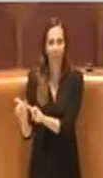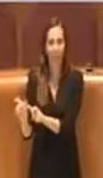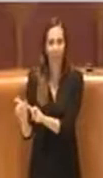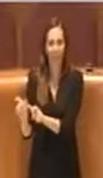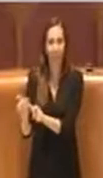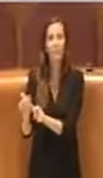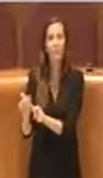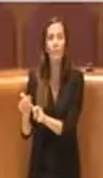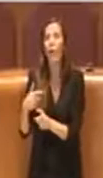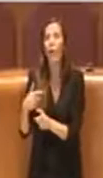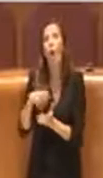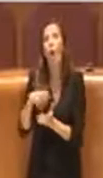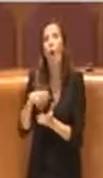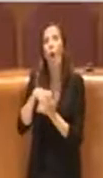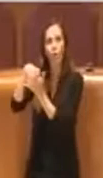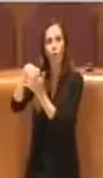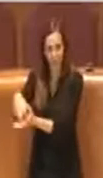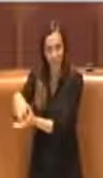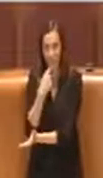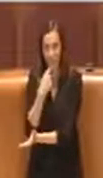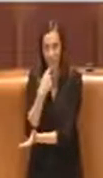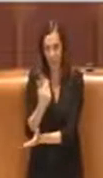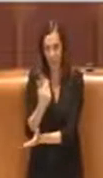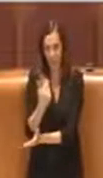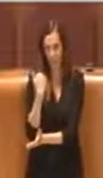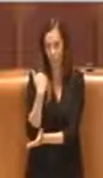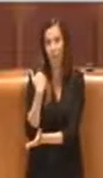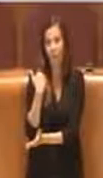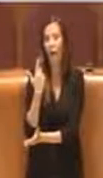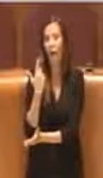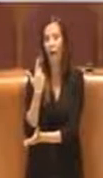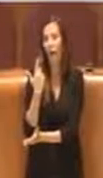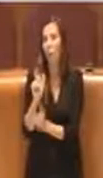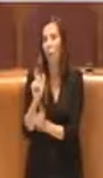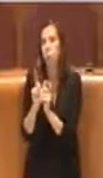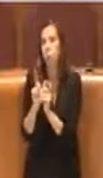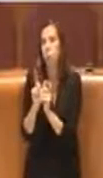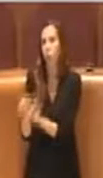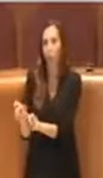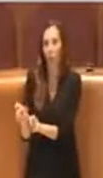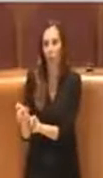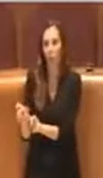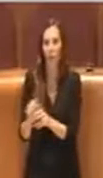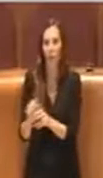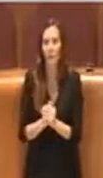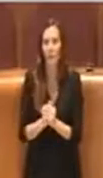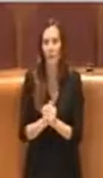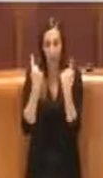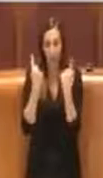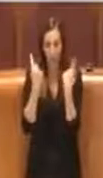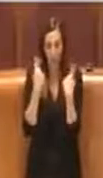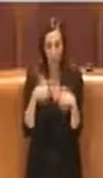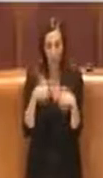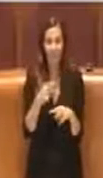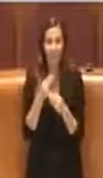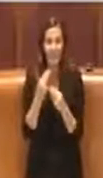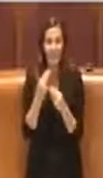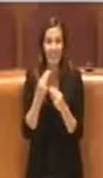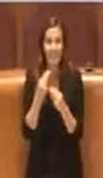il rilascio delle concessioni che anticipavo poco fa, e questa delibera intende appunto chiarire